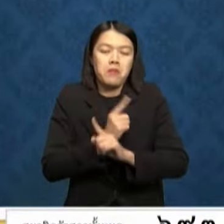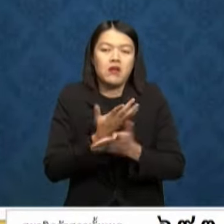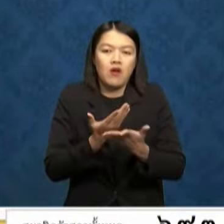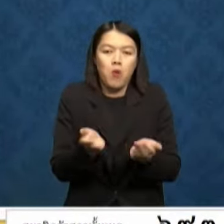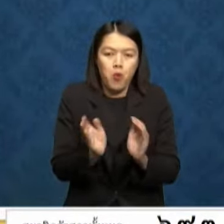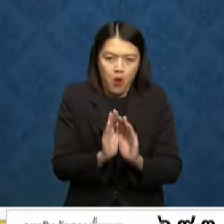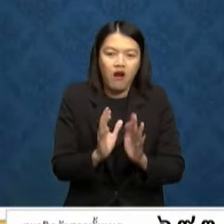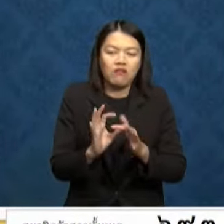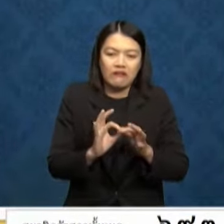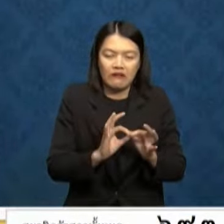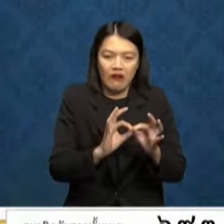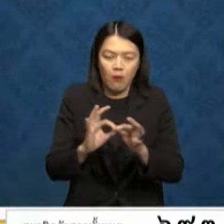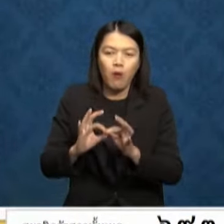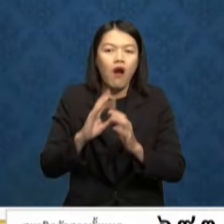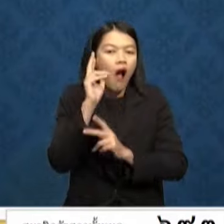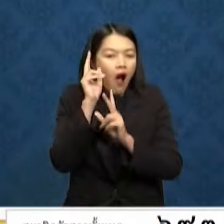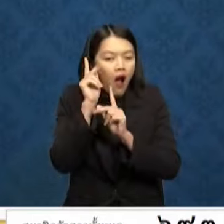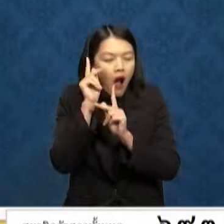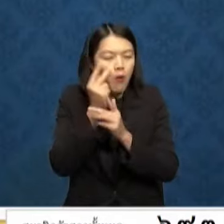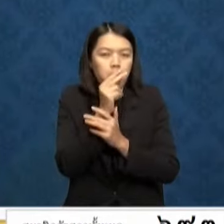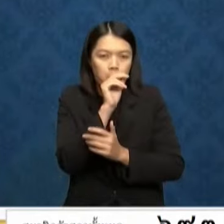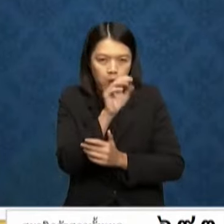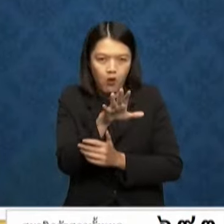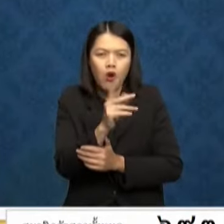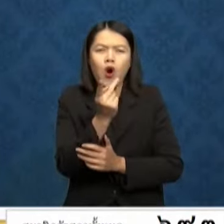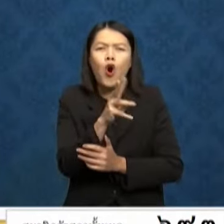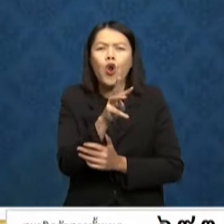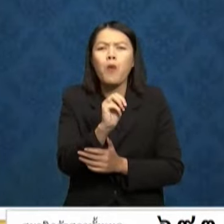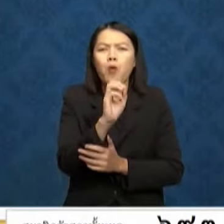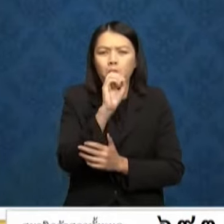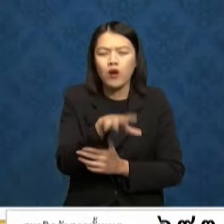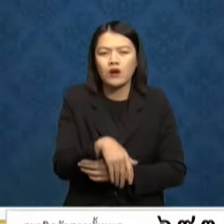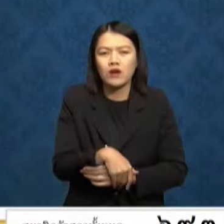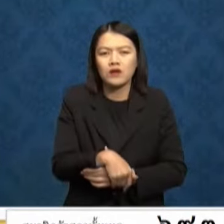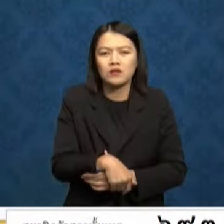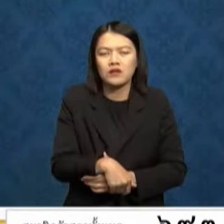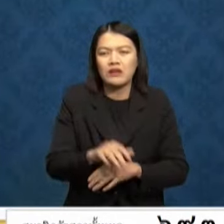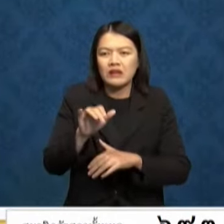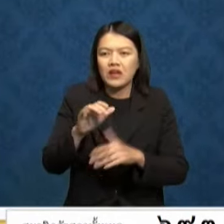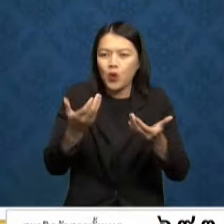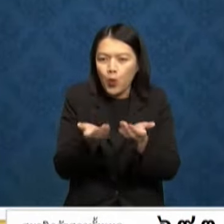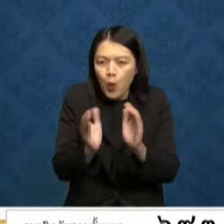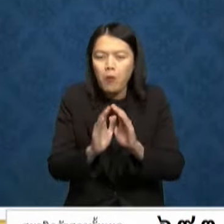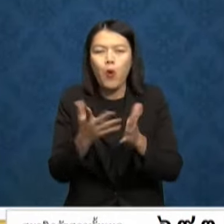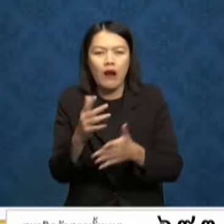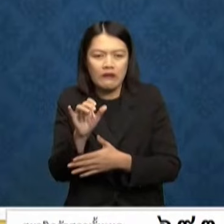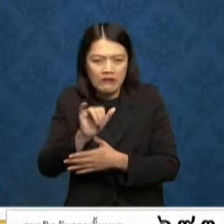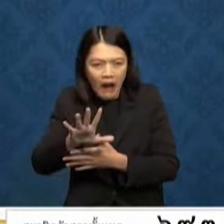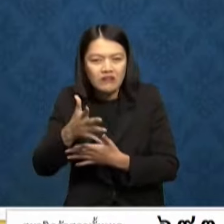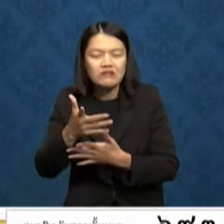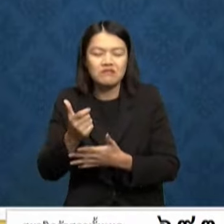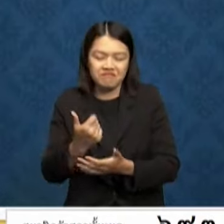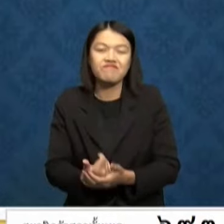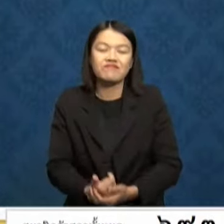เลือดจึงได้เห็นสื่อมวลชนได้ขนานนามครมชุดนี้ว่าญาติกาบ้างผู้สืบ